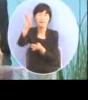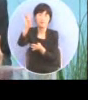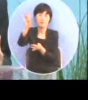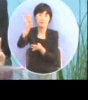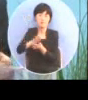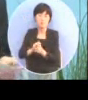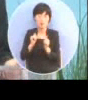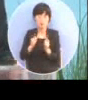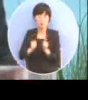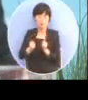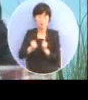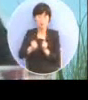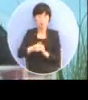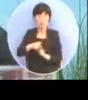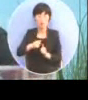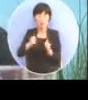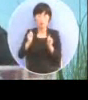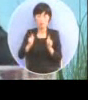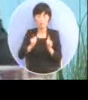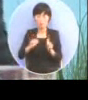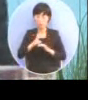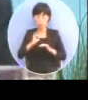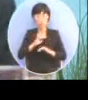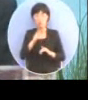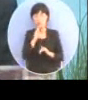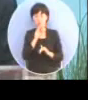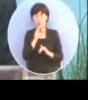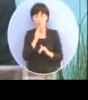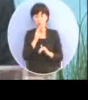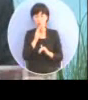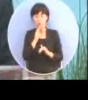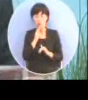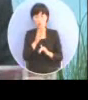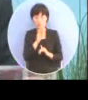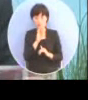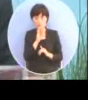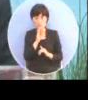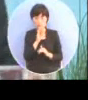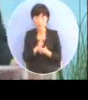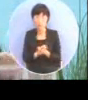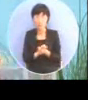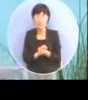Ờ, Phi-rơ đứng trước tòa án sắp phải chết mà ông ta xưng một câu mạnh mẽ như vậy.